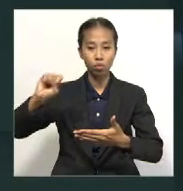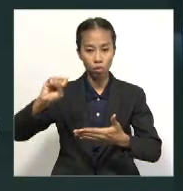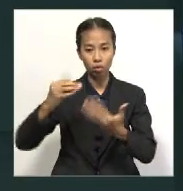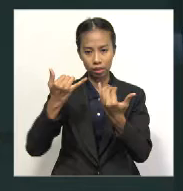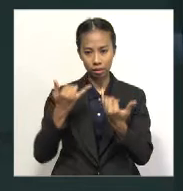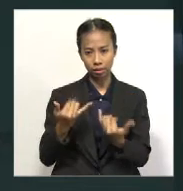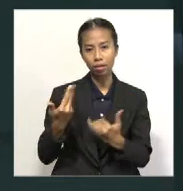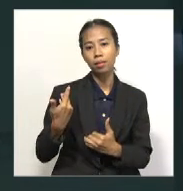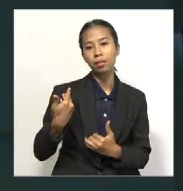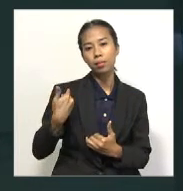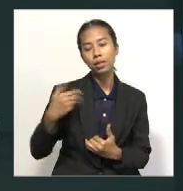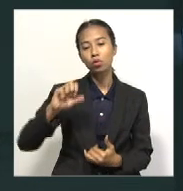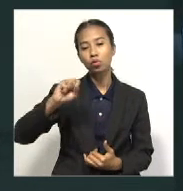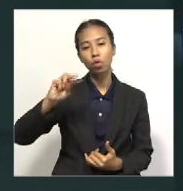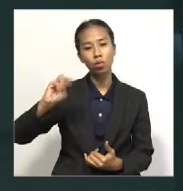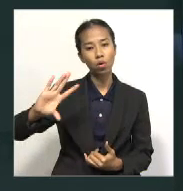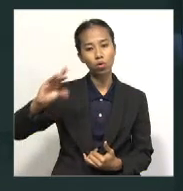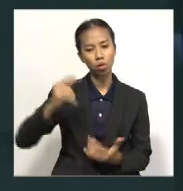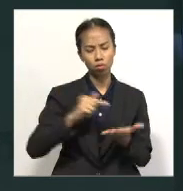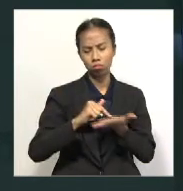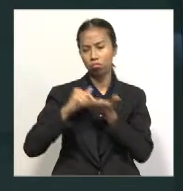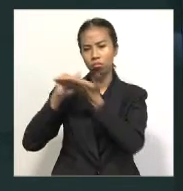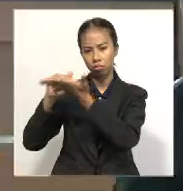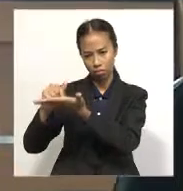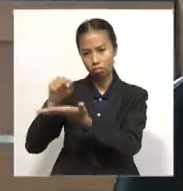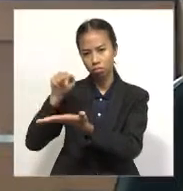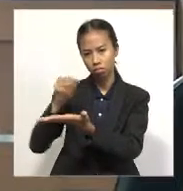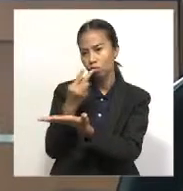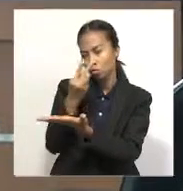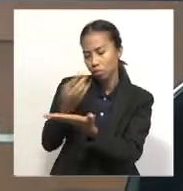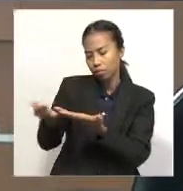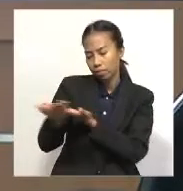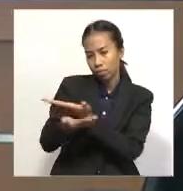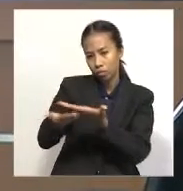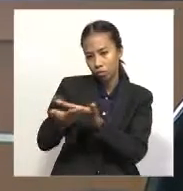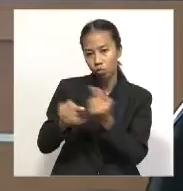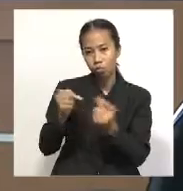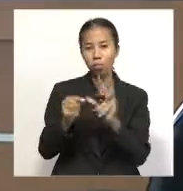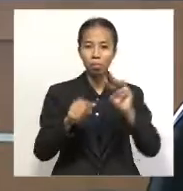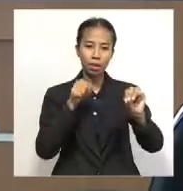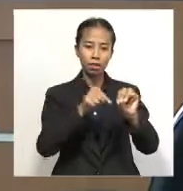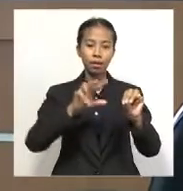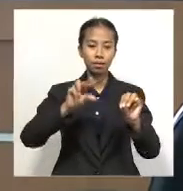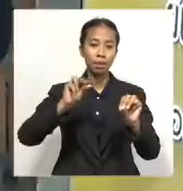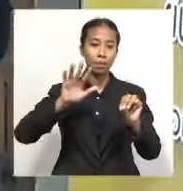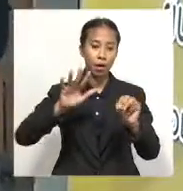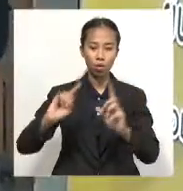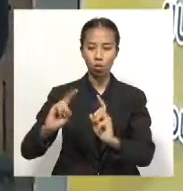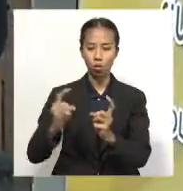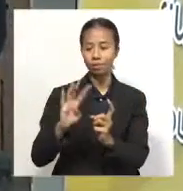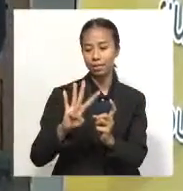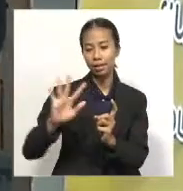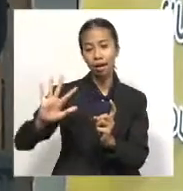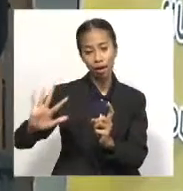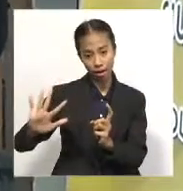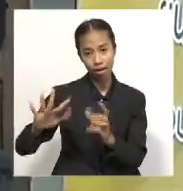สมาชิกสภานิติบัญญัติแห่งชาติได้ร้องให้วินิจฉัยความชอบด้วยรัฐธรรมนูญในมาตรา35วงเล็บ4และวงเล็บ5